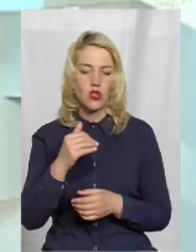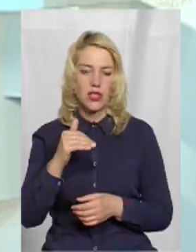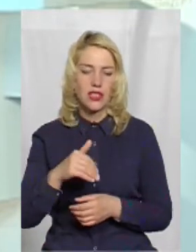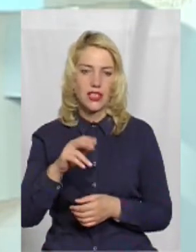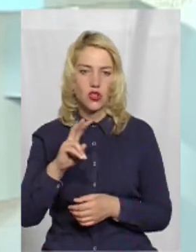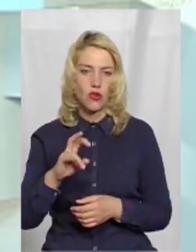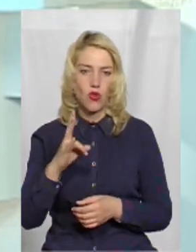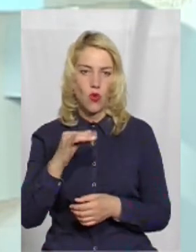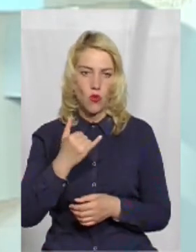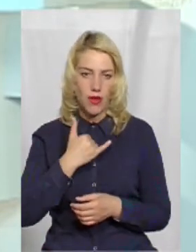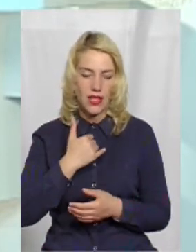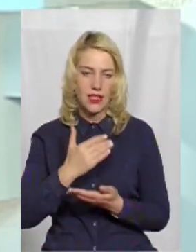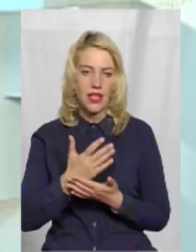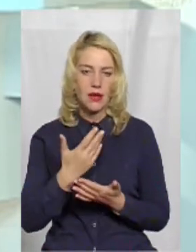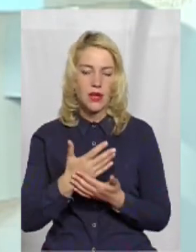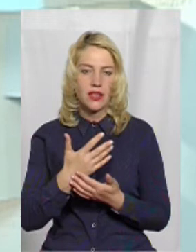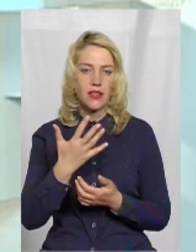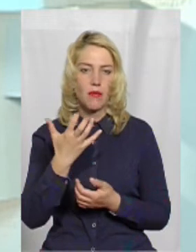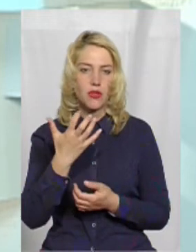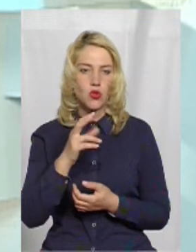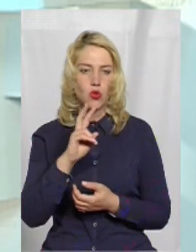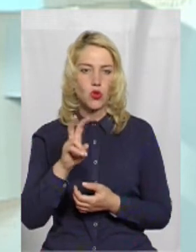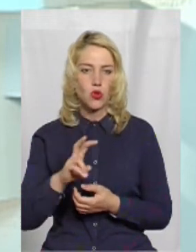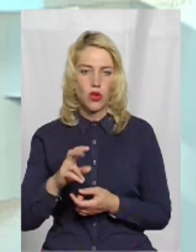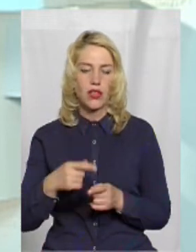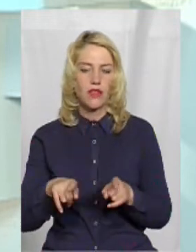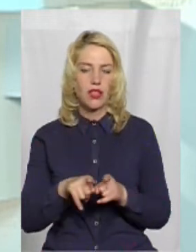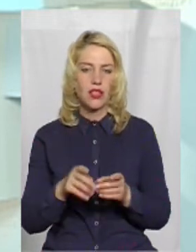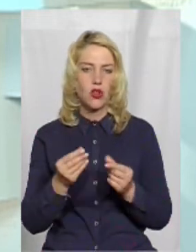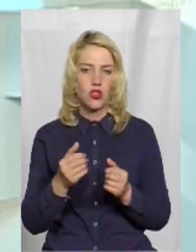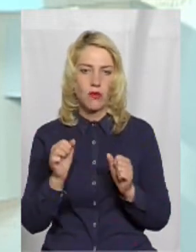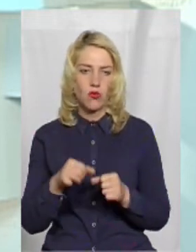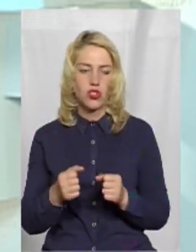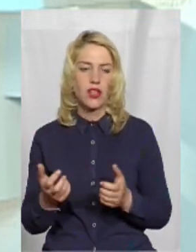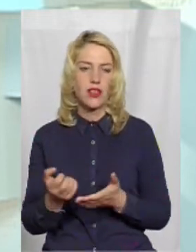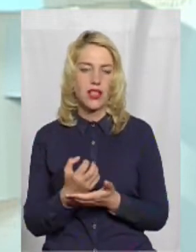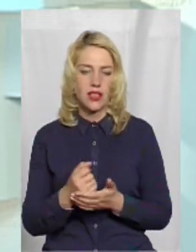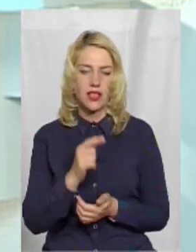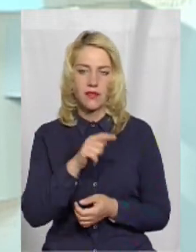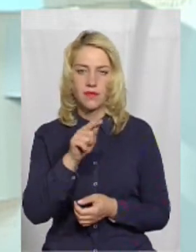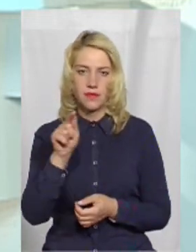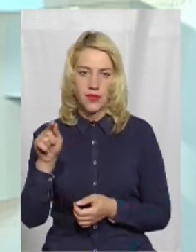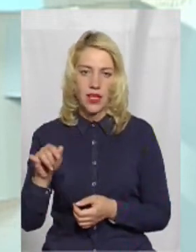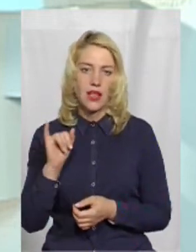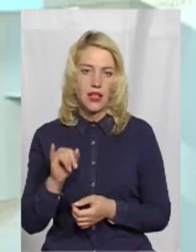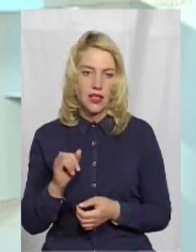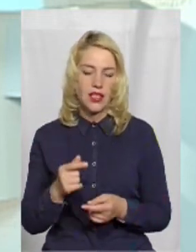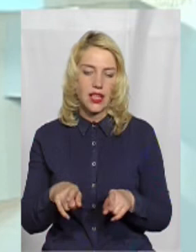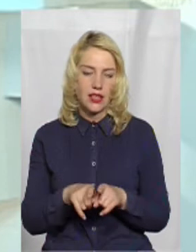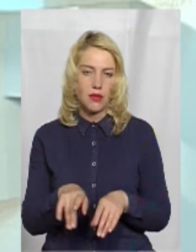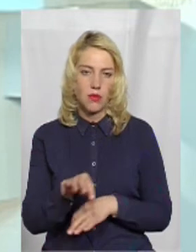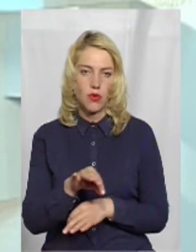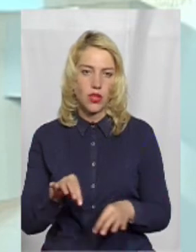є 500 доларів, можливо, так? І таких грошей можна знайти там декілька сотень людей. І таким чином